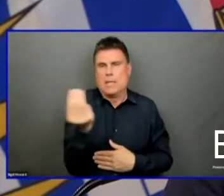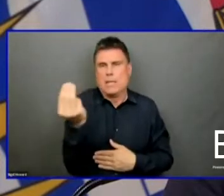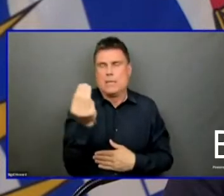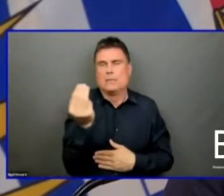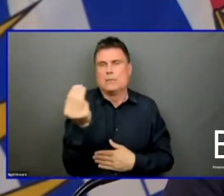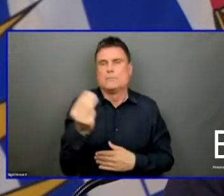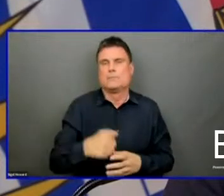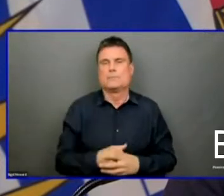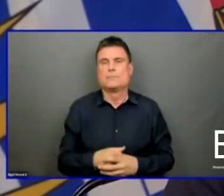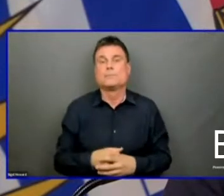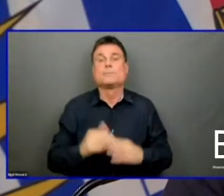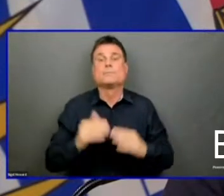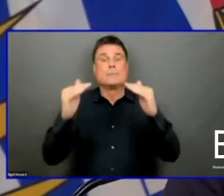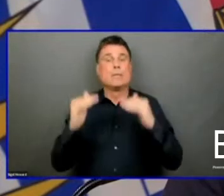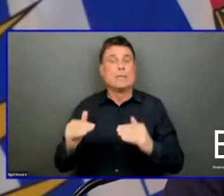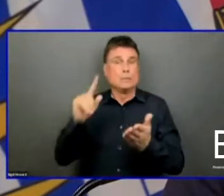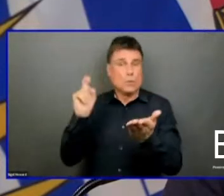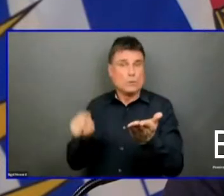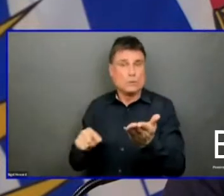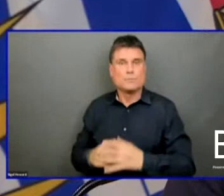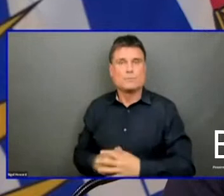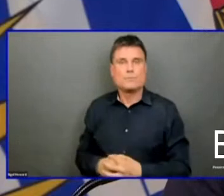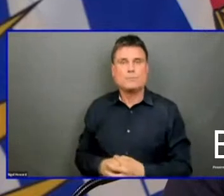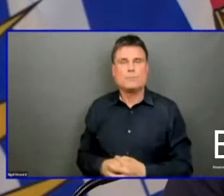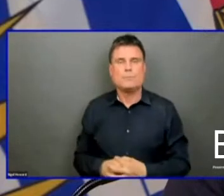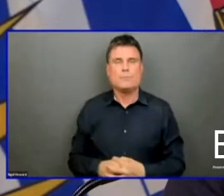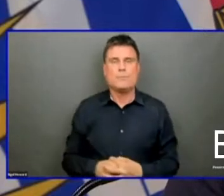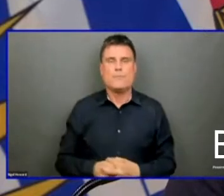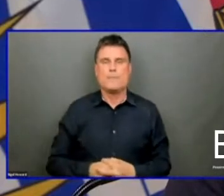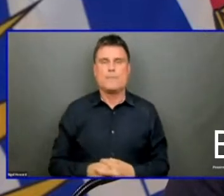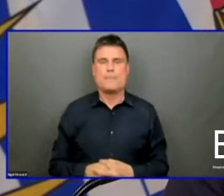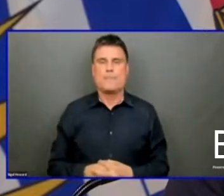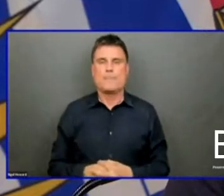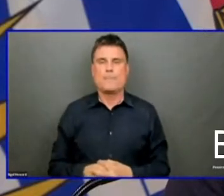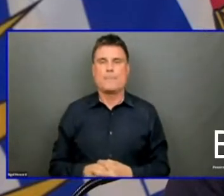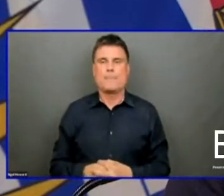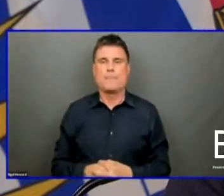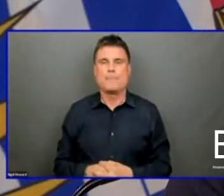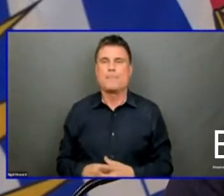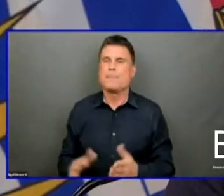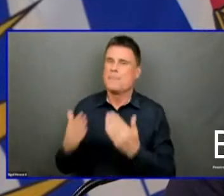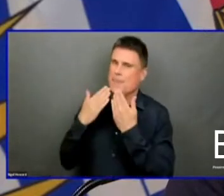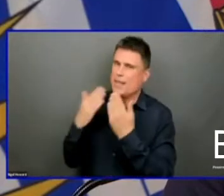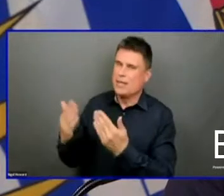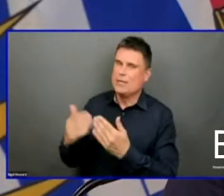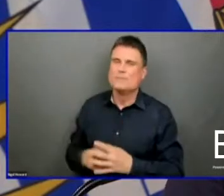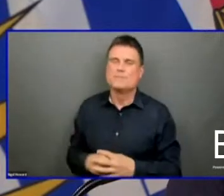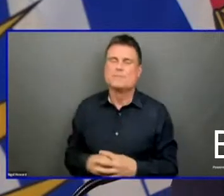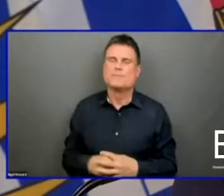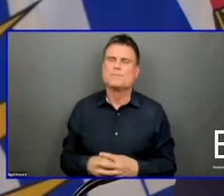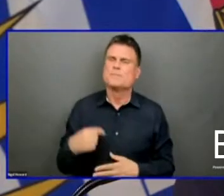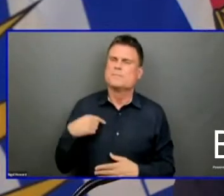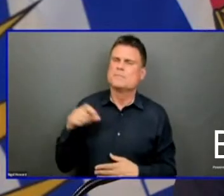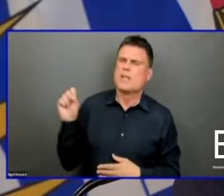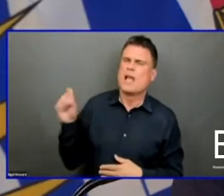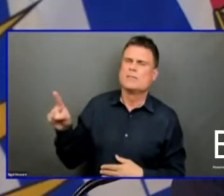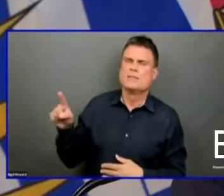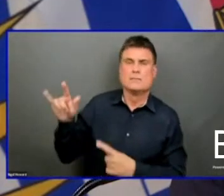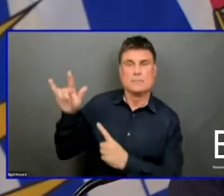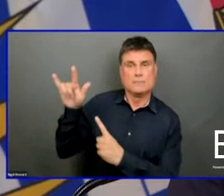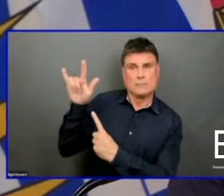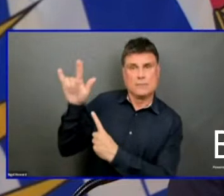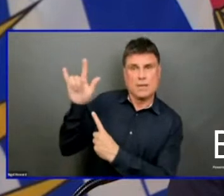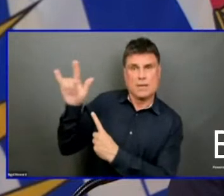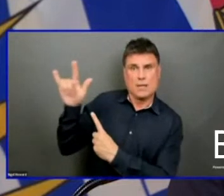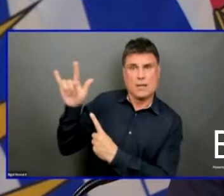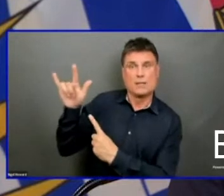Hi, Dr. Henry. Thanks for taking my question. I was wondering, a lot of flights are coming from India, which 这个先生问的就是印度来的很